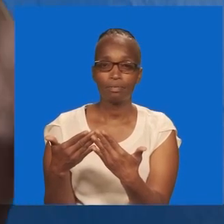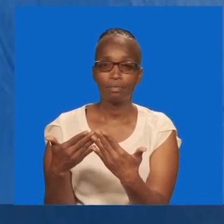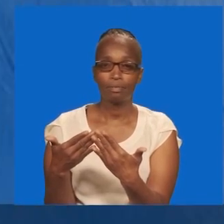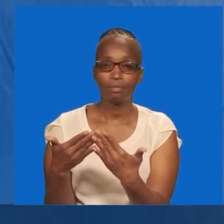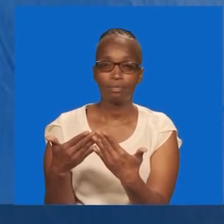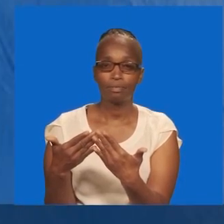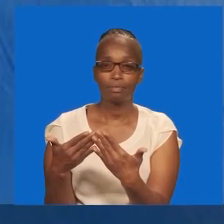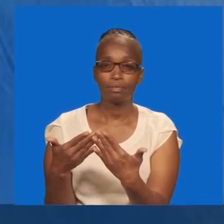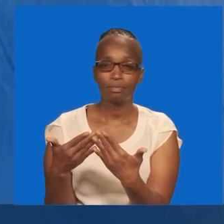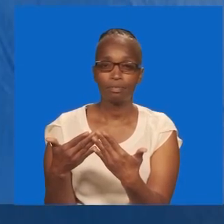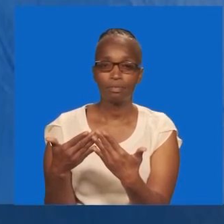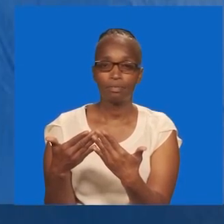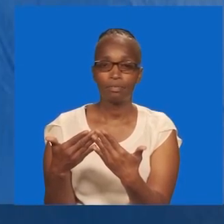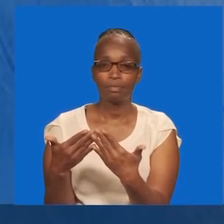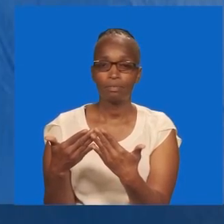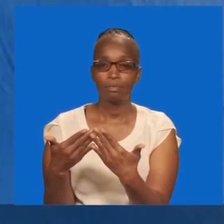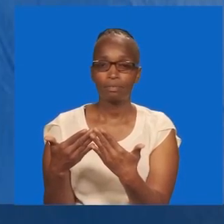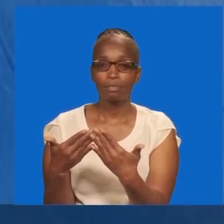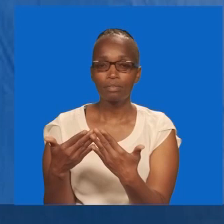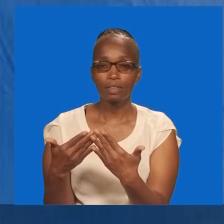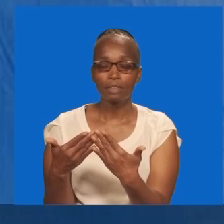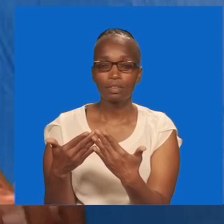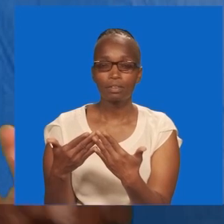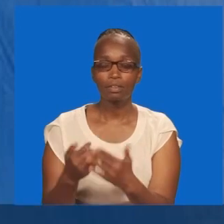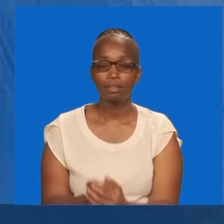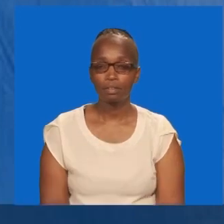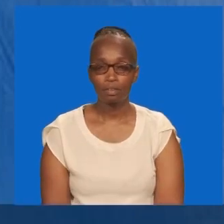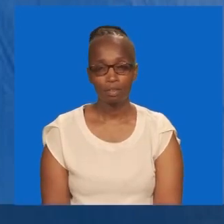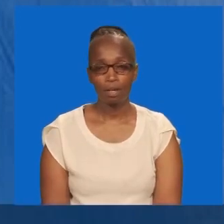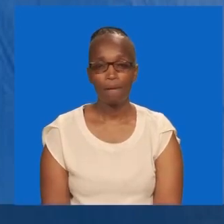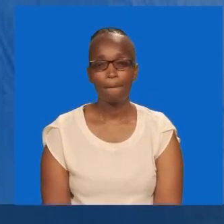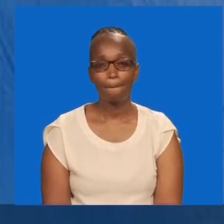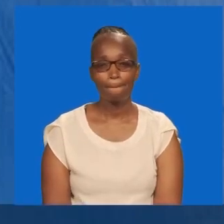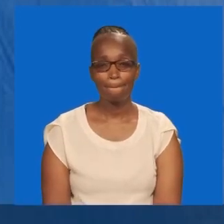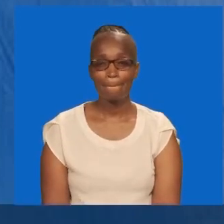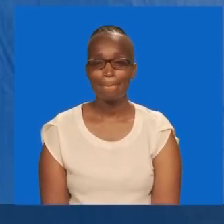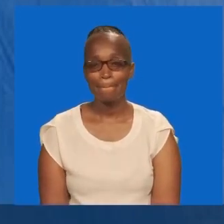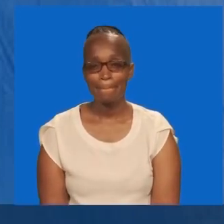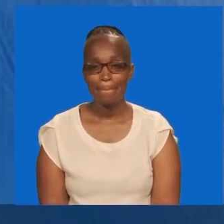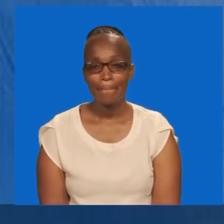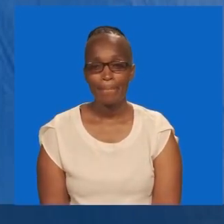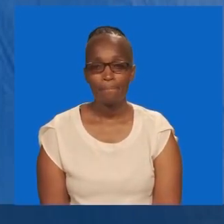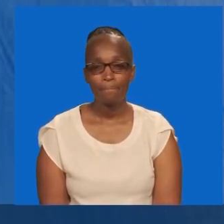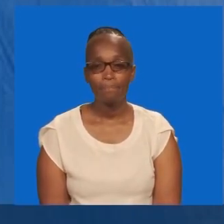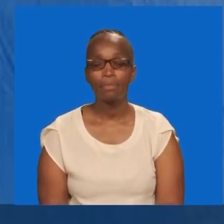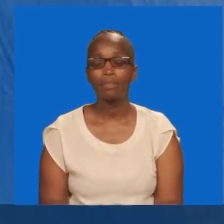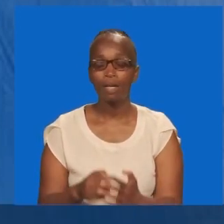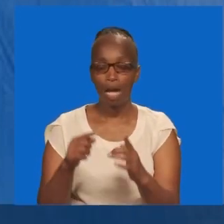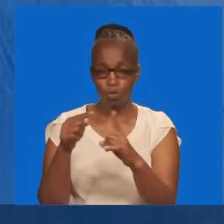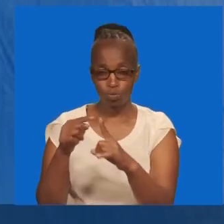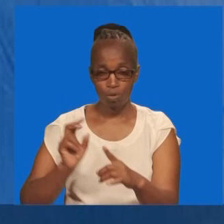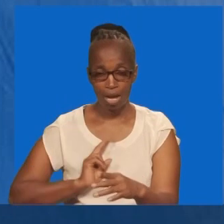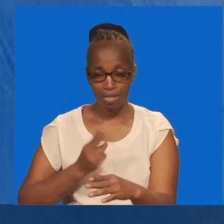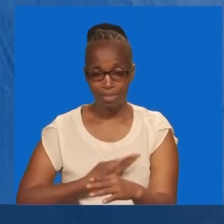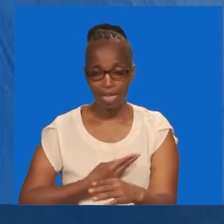ama tulipewa kwa ajili yetu. Unto us, na tunasema